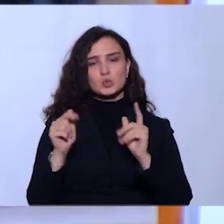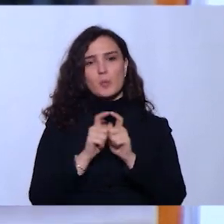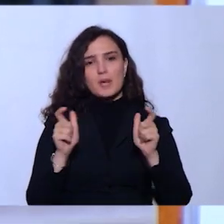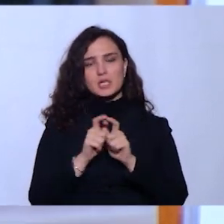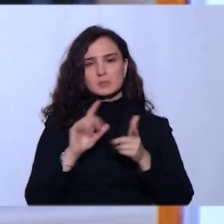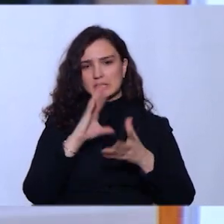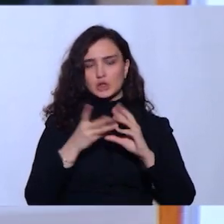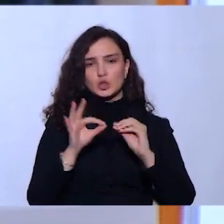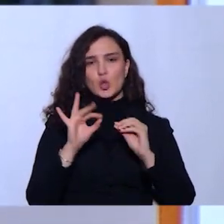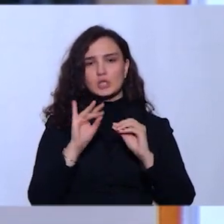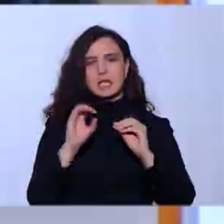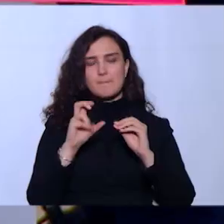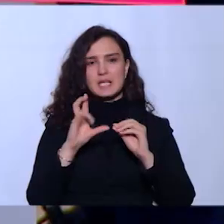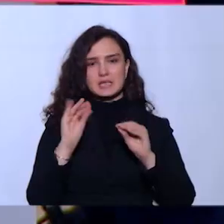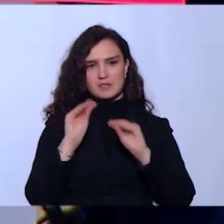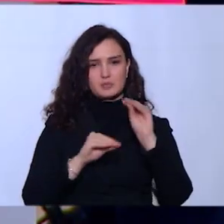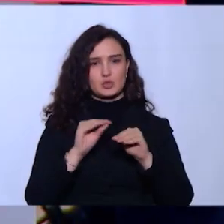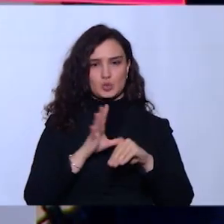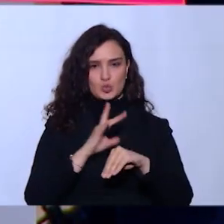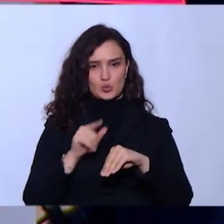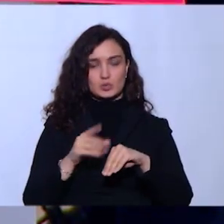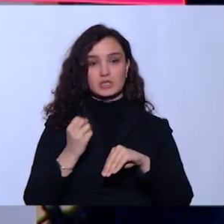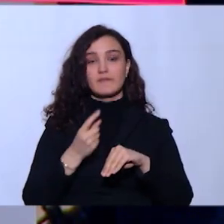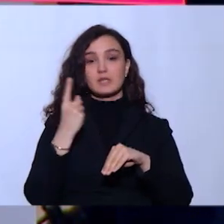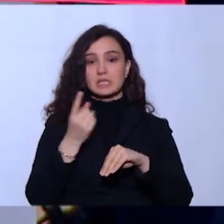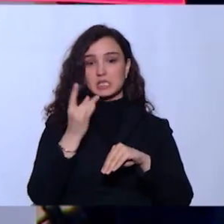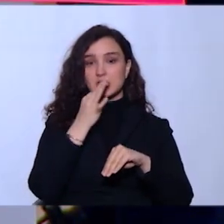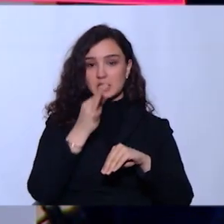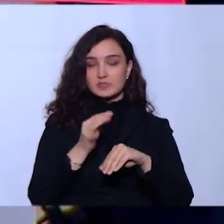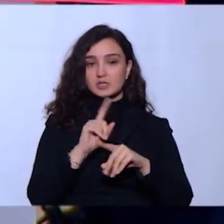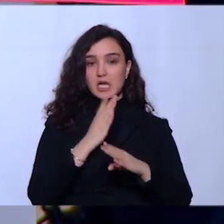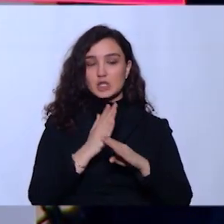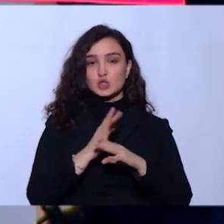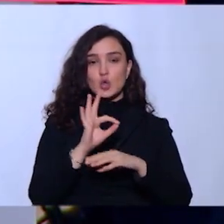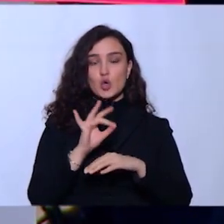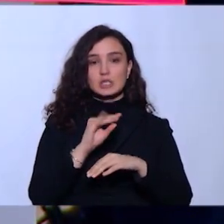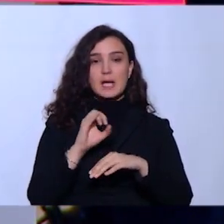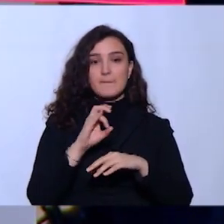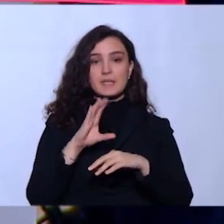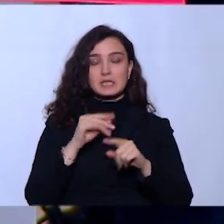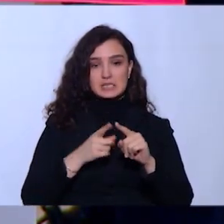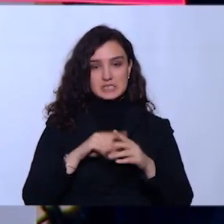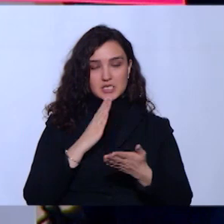მთლიანად ორნამენტებით იყოს გააკეთებული. კიდევ ერთხელ გეტყვით რა არის ორნამენტი, ეს არის